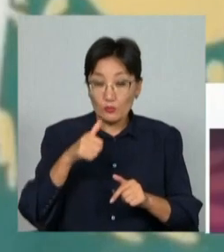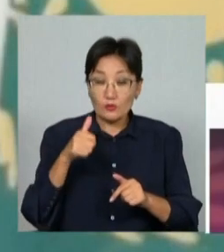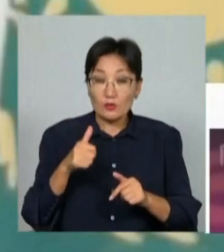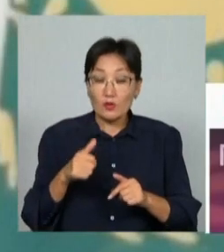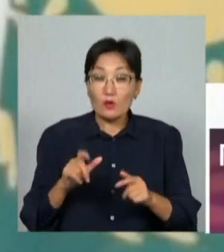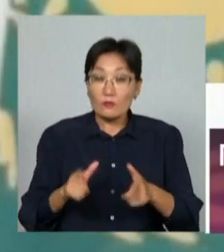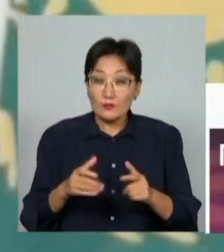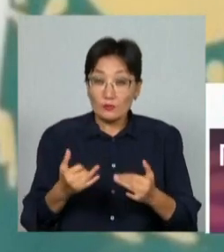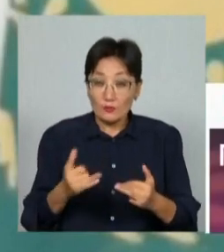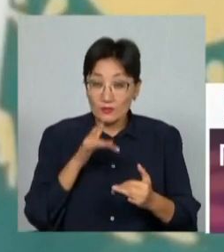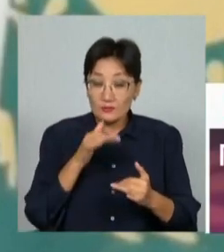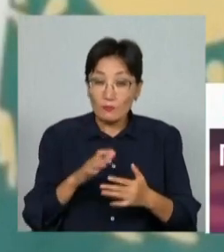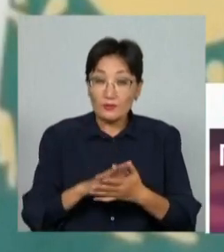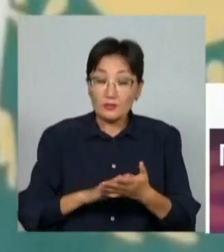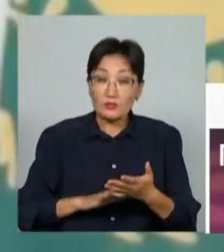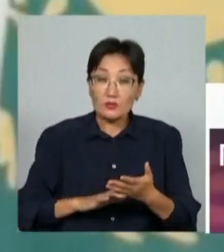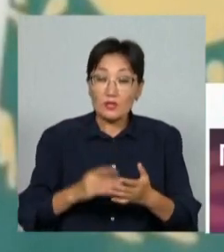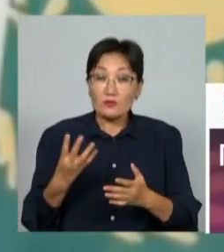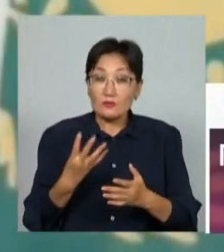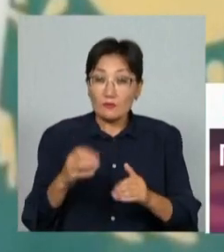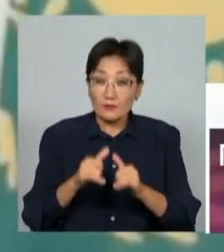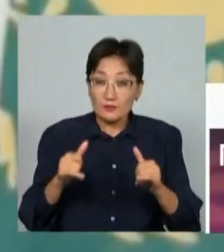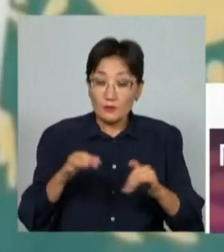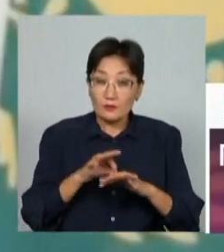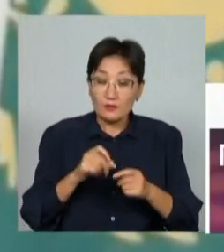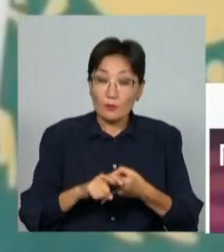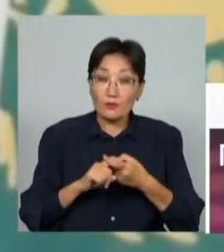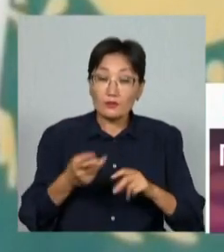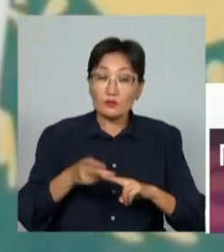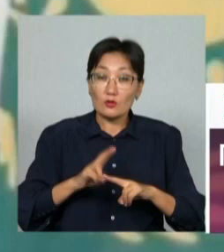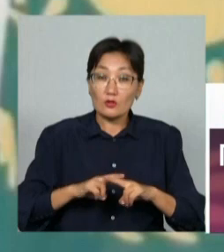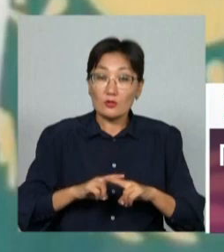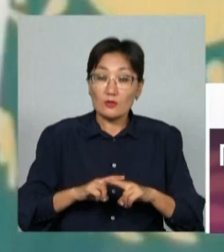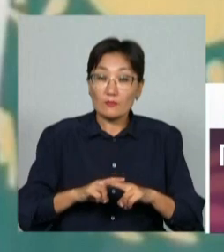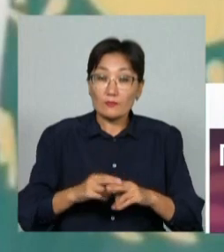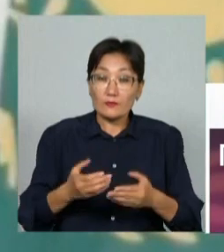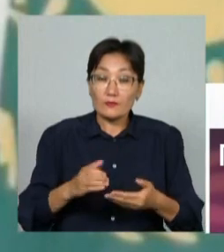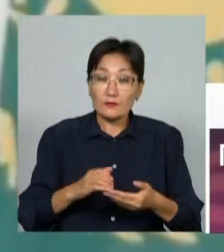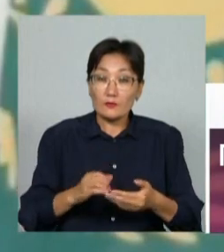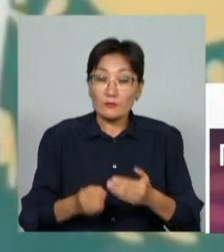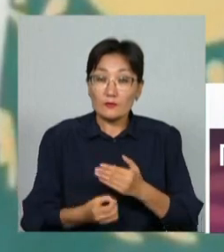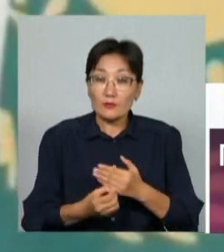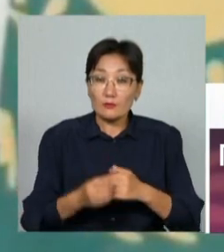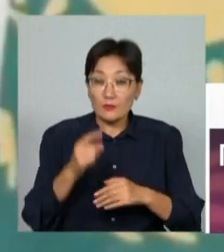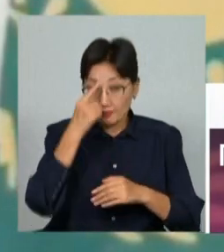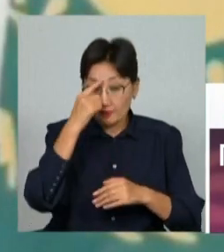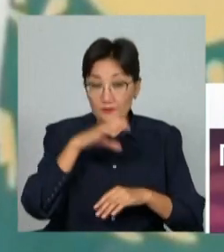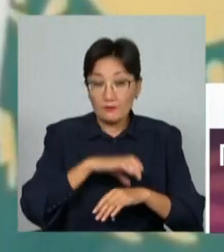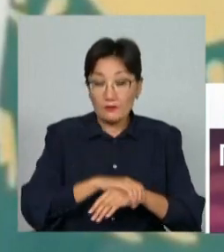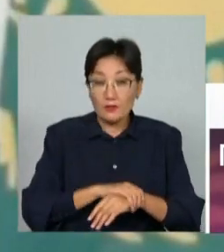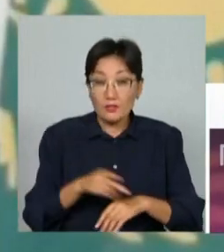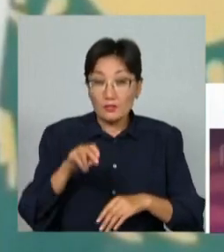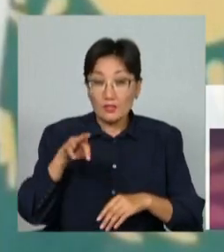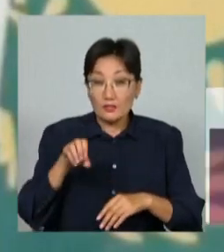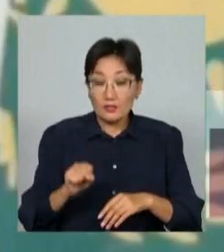по настоящее время продолжается 4-я волна эпидемии, которая вызвана индийским вариантом